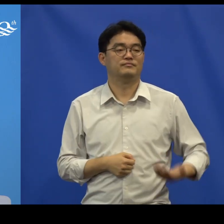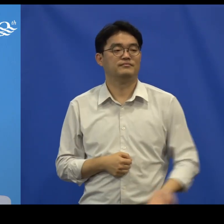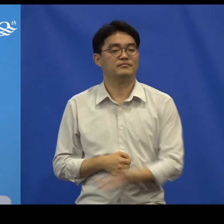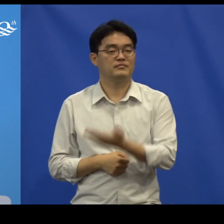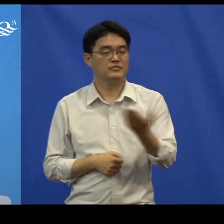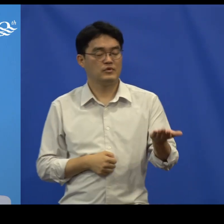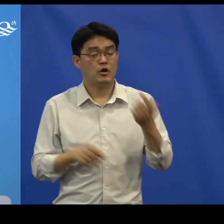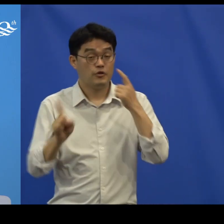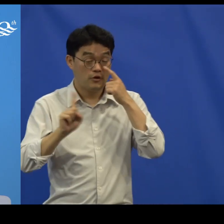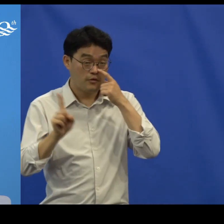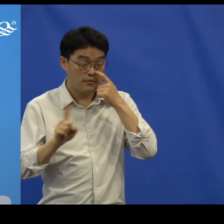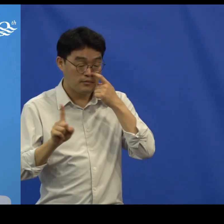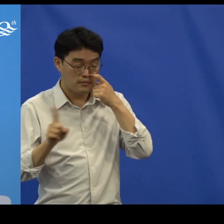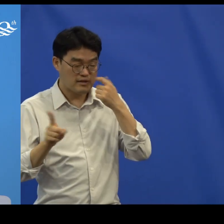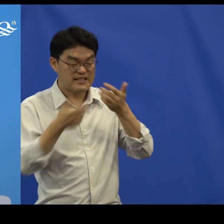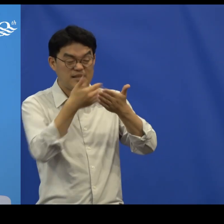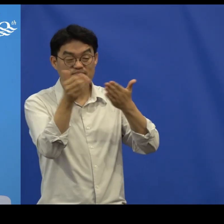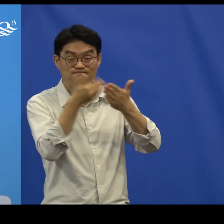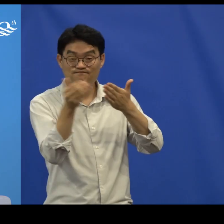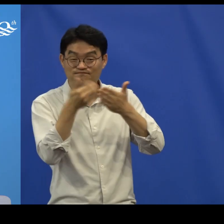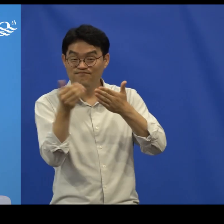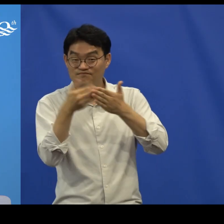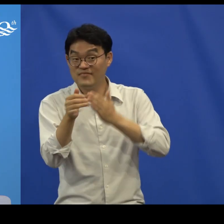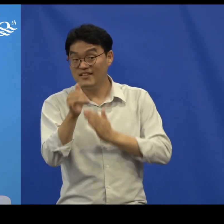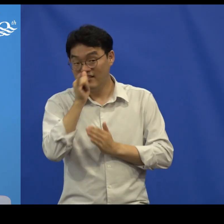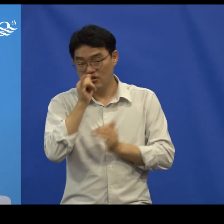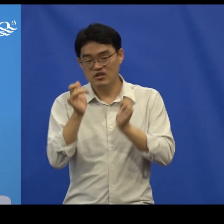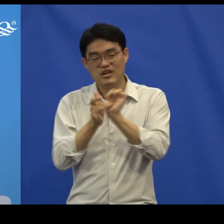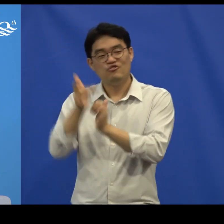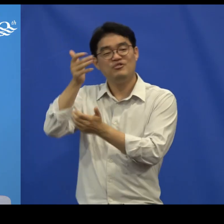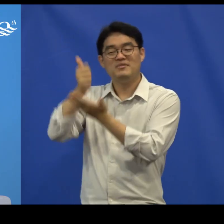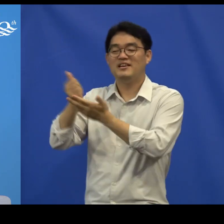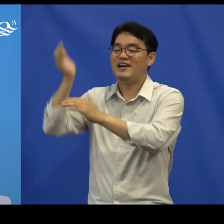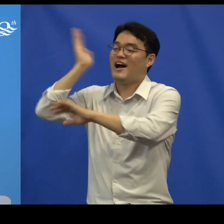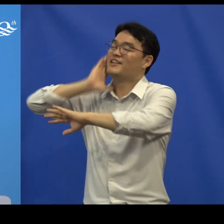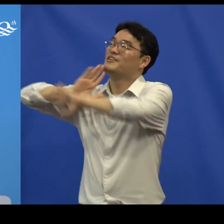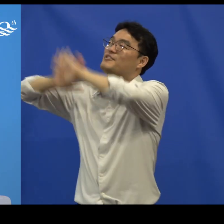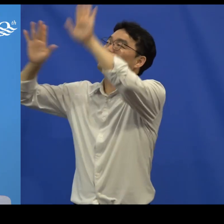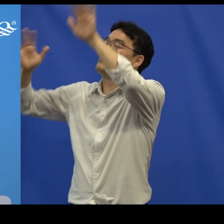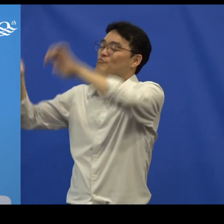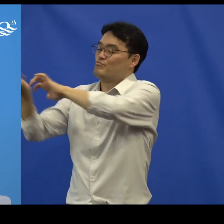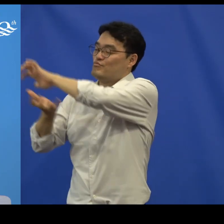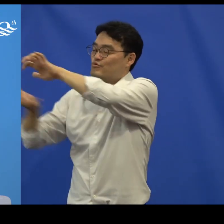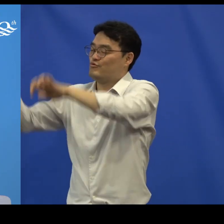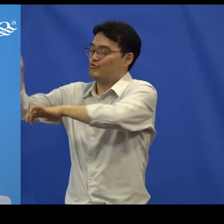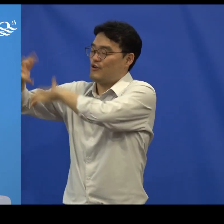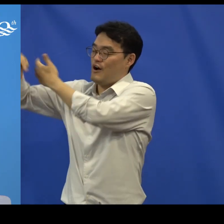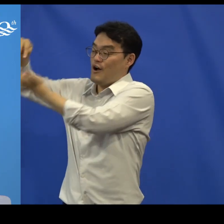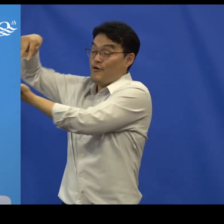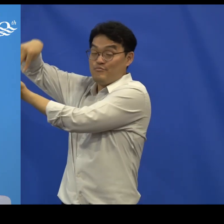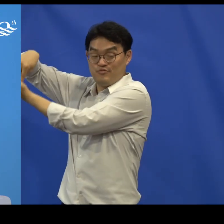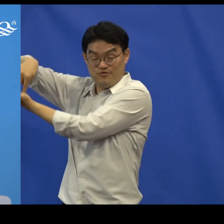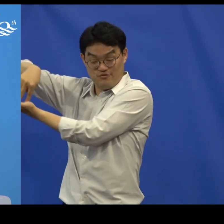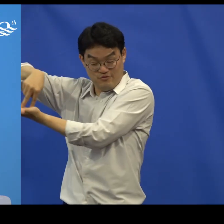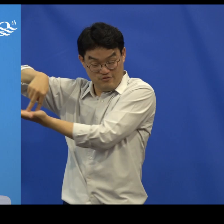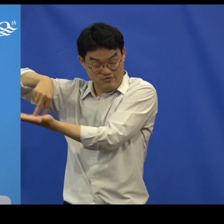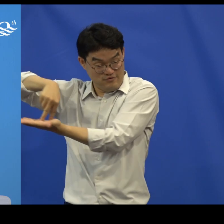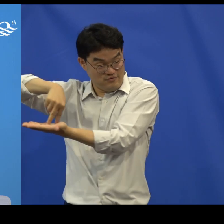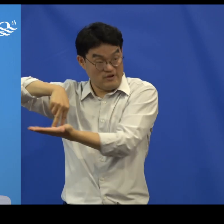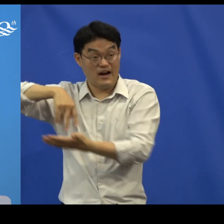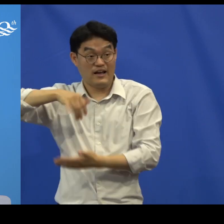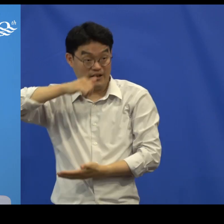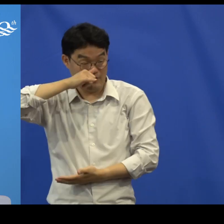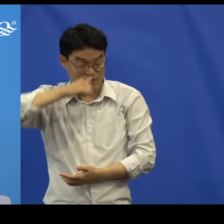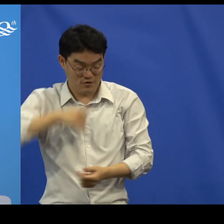이제 성화죠. 그리스도가 공중에서 이제 이렇게 내려오시고 구름을 타고 내려오시고 많은 성도들이 이제